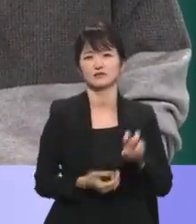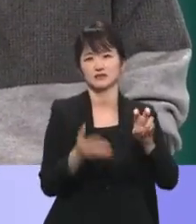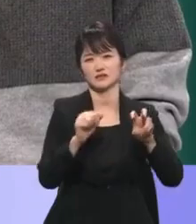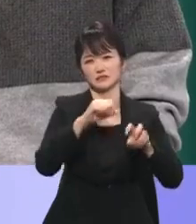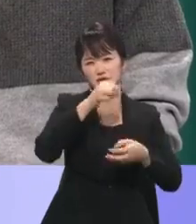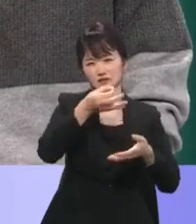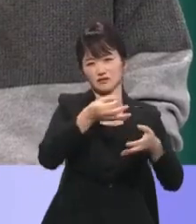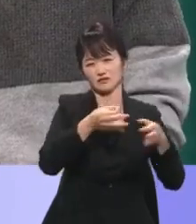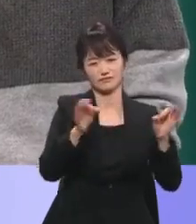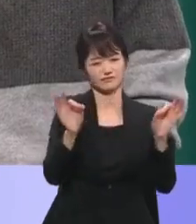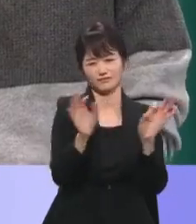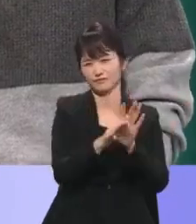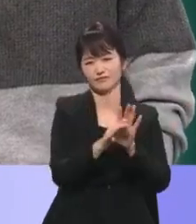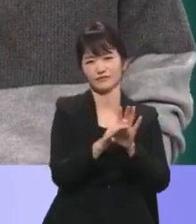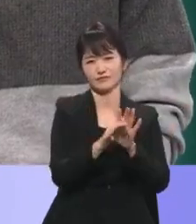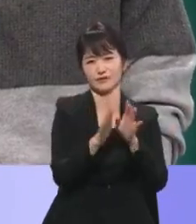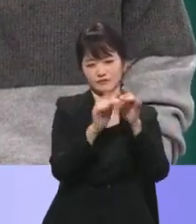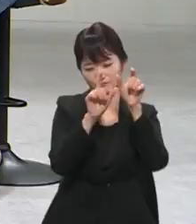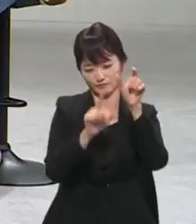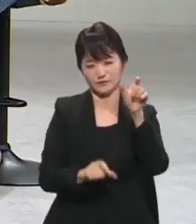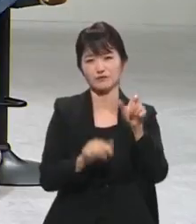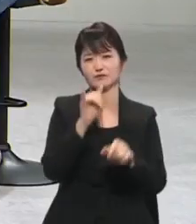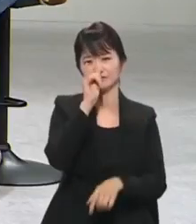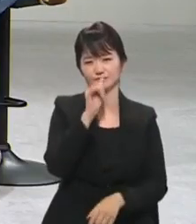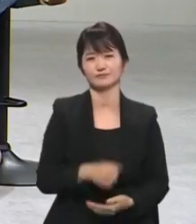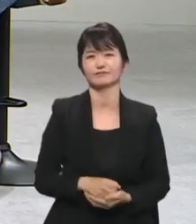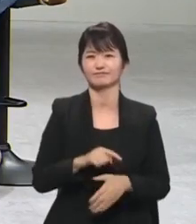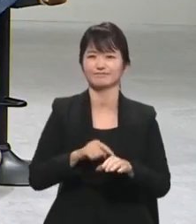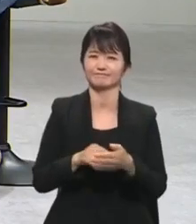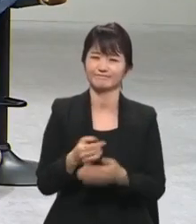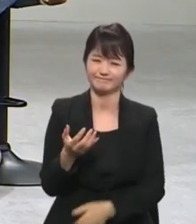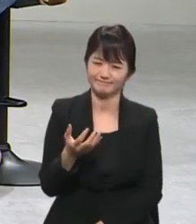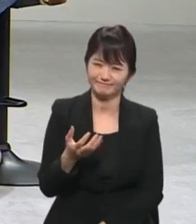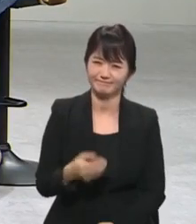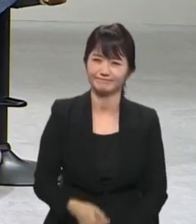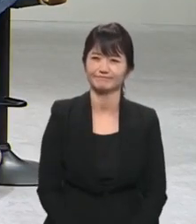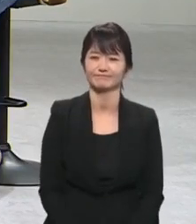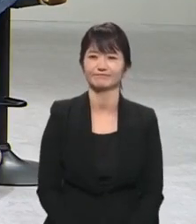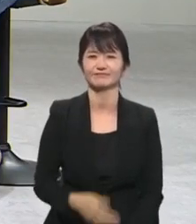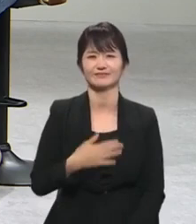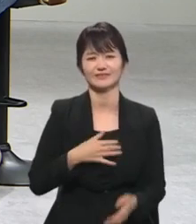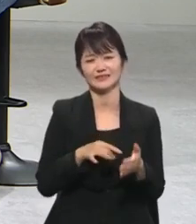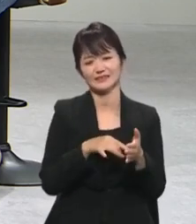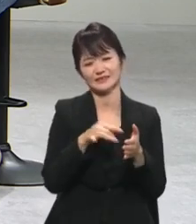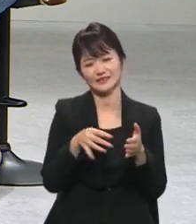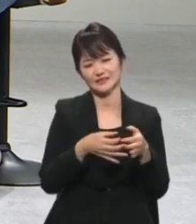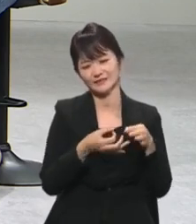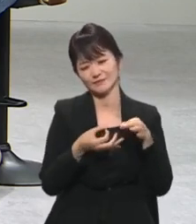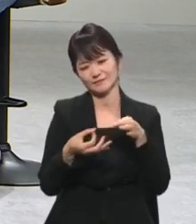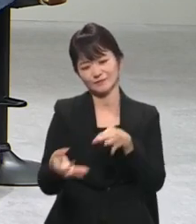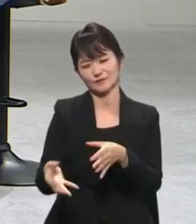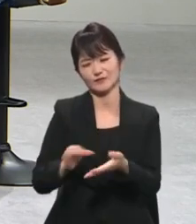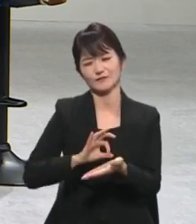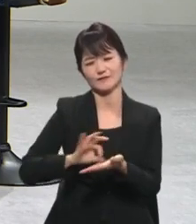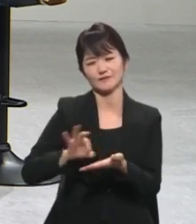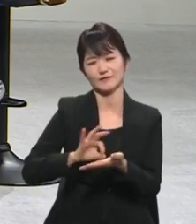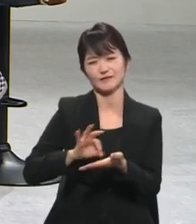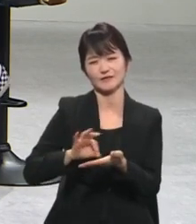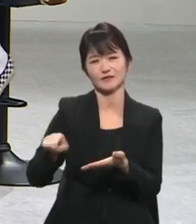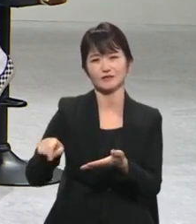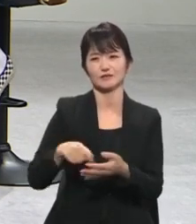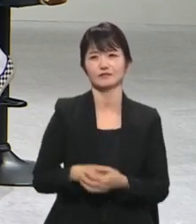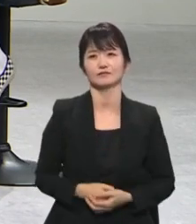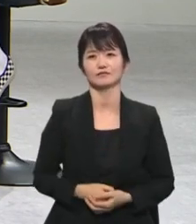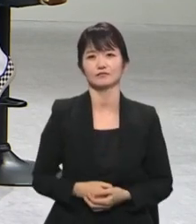예산 날렸다 이런 댓글들이 많습니다 가슴 이 아픕니다 제 세금 약간 이런 기분 기네스북